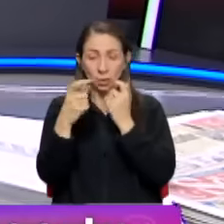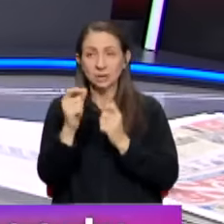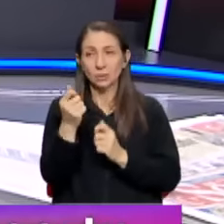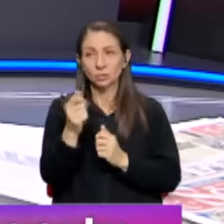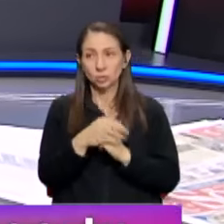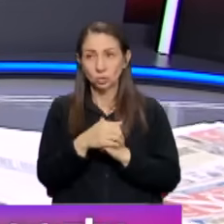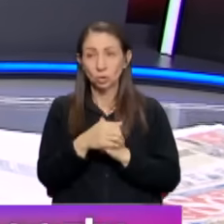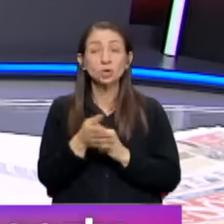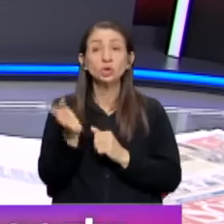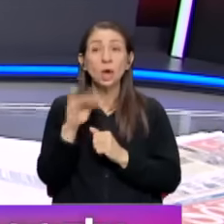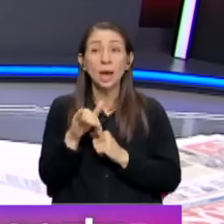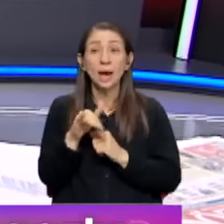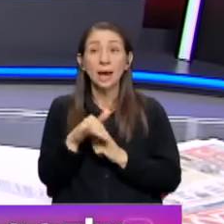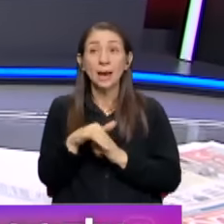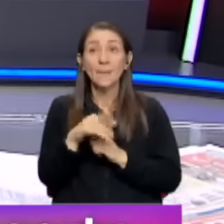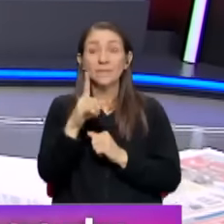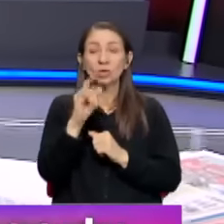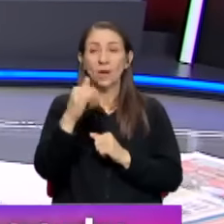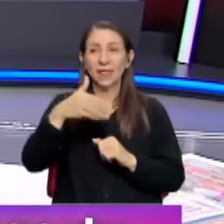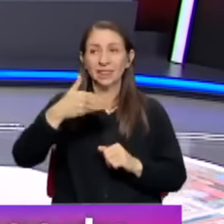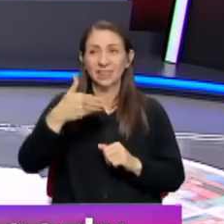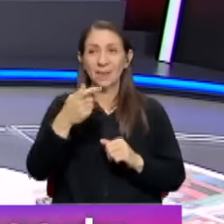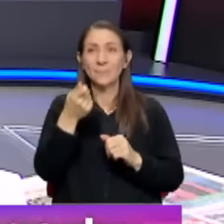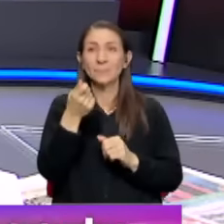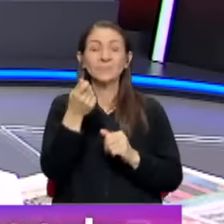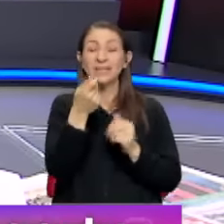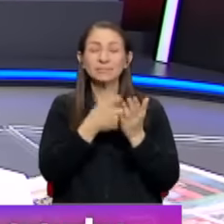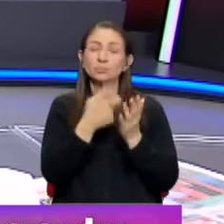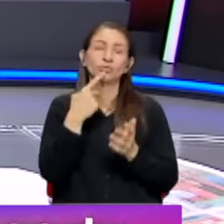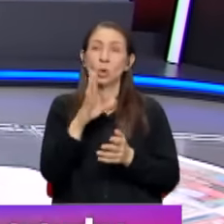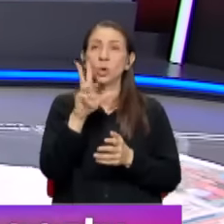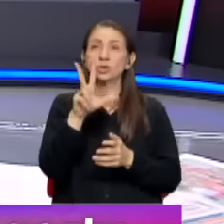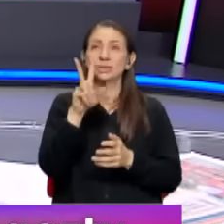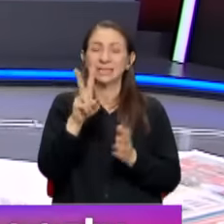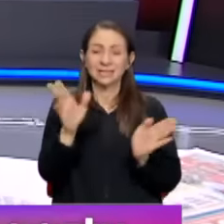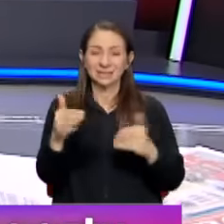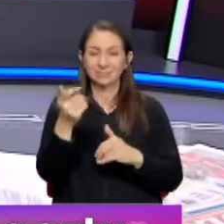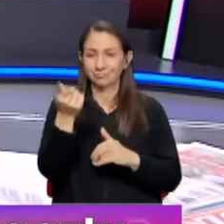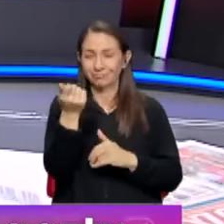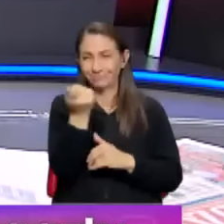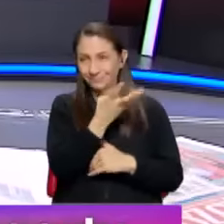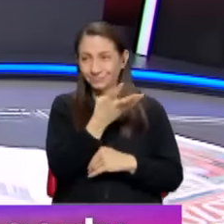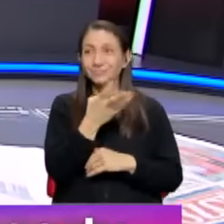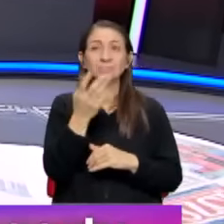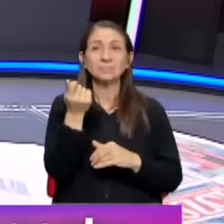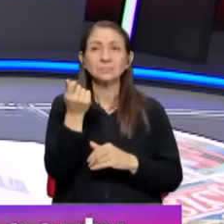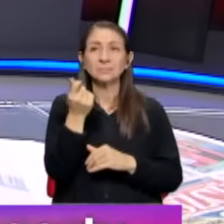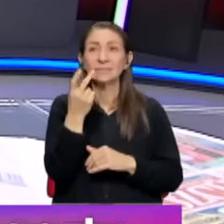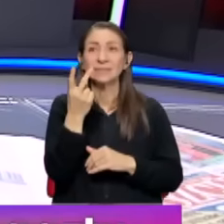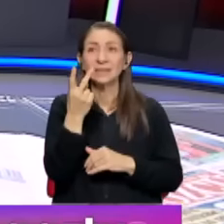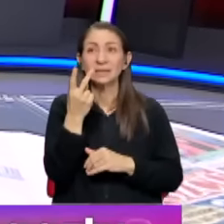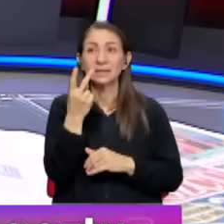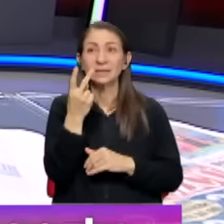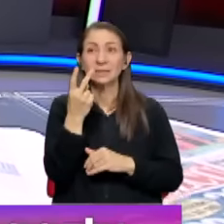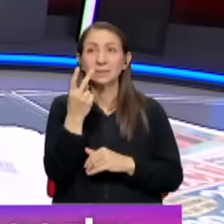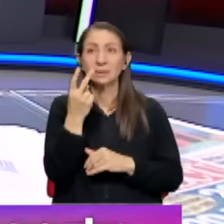kuruş. Sonra bir tuvalet kağıdı markasını söylemeyeceğim. 32'li. Tahmin edin ne kadarmış?